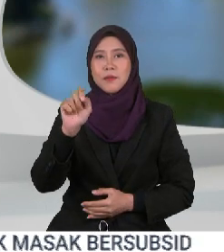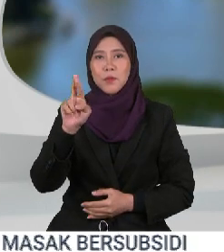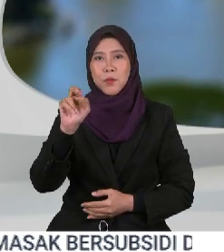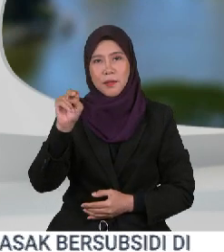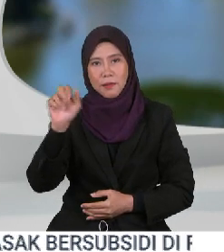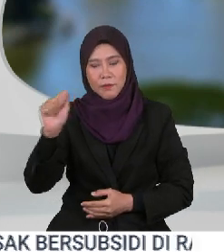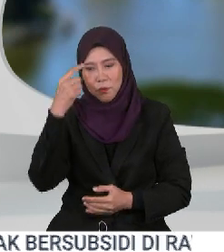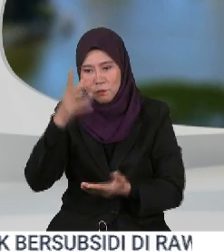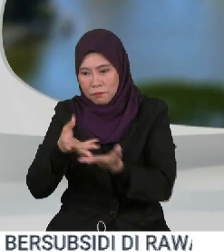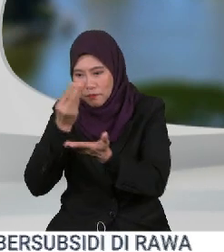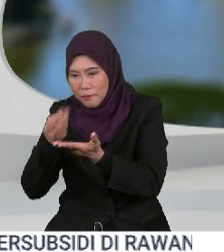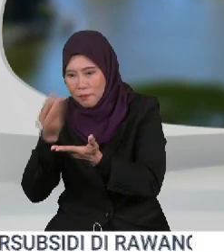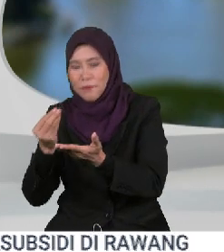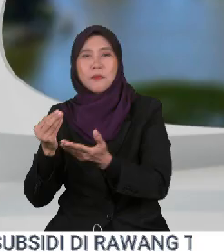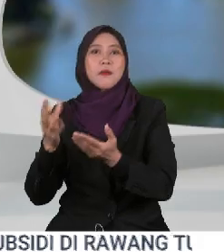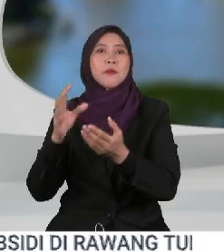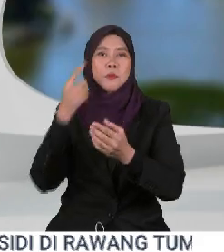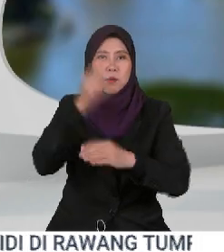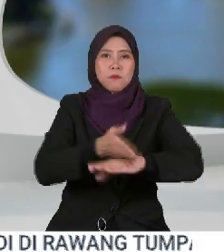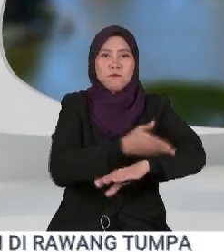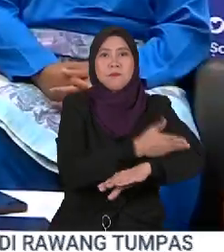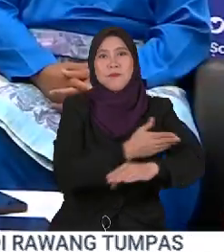mempelajari model e-resident di negara terbabit.